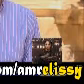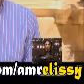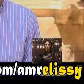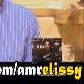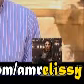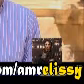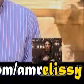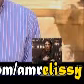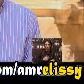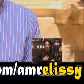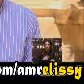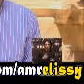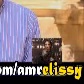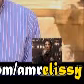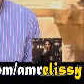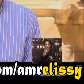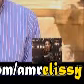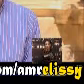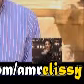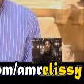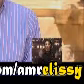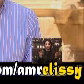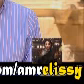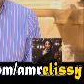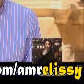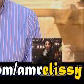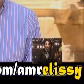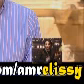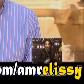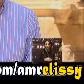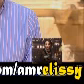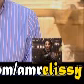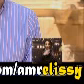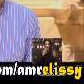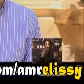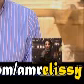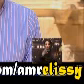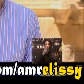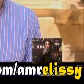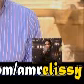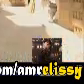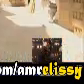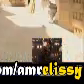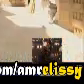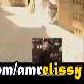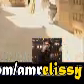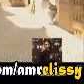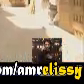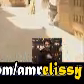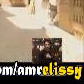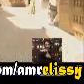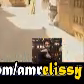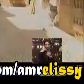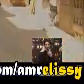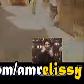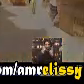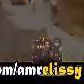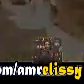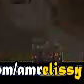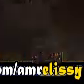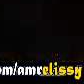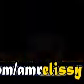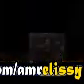مطلوب له عملية قلب مفتوح ب20,000 جنيه. تعالوا نفكركم بيه.